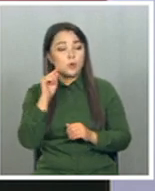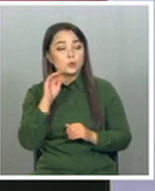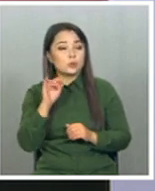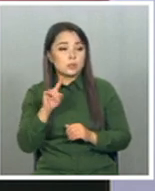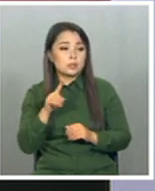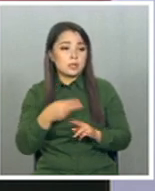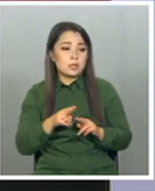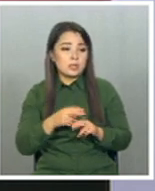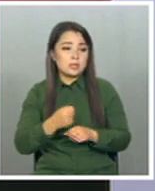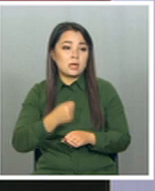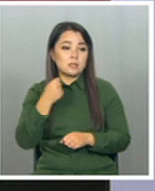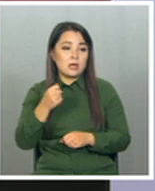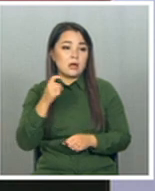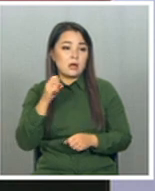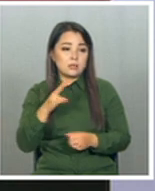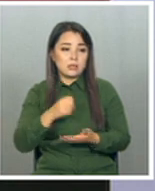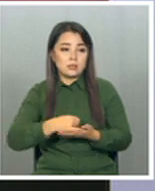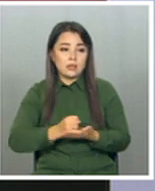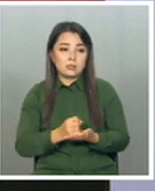етіп бекітті.